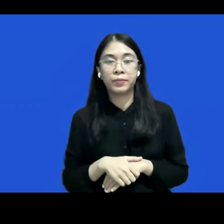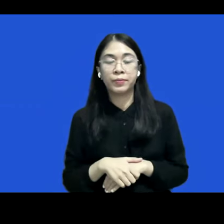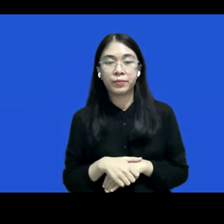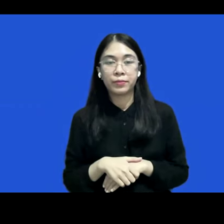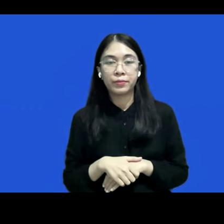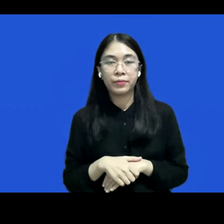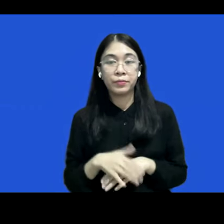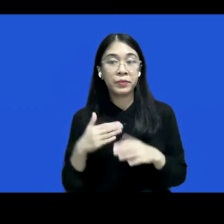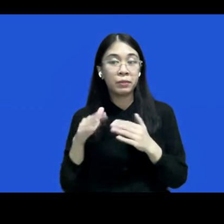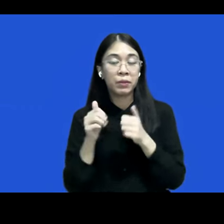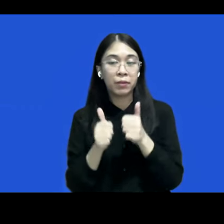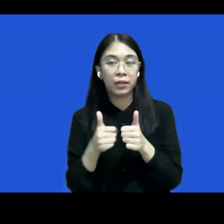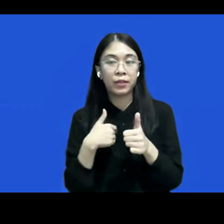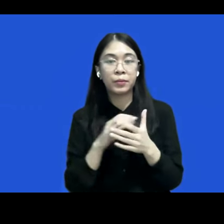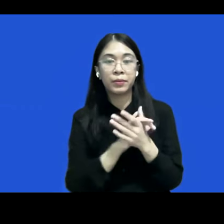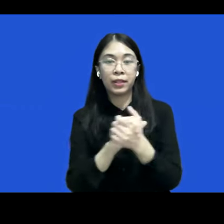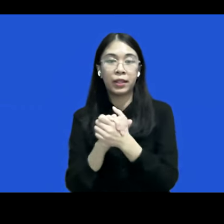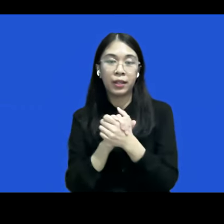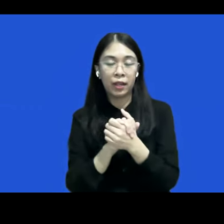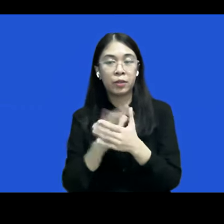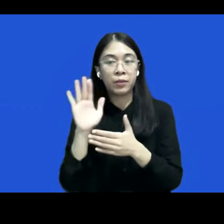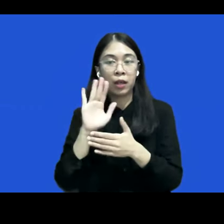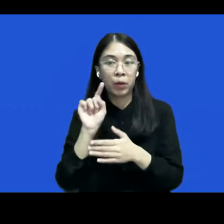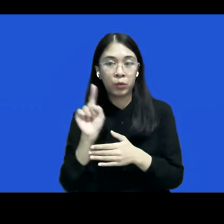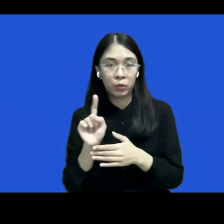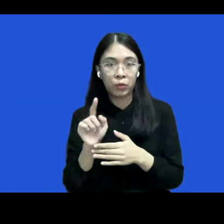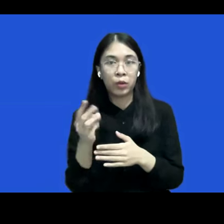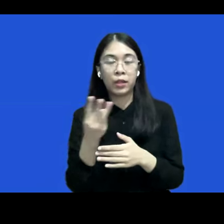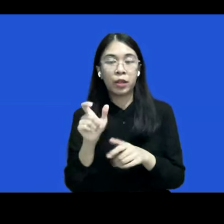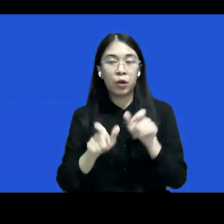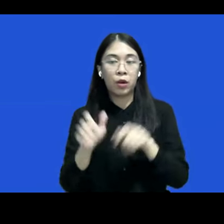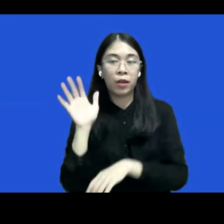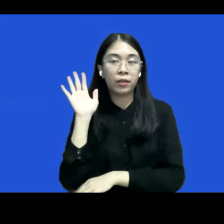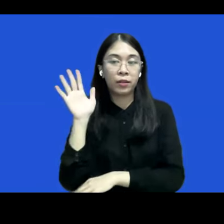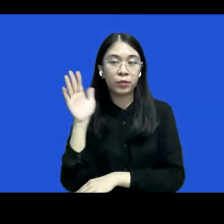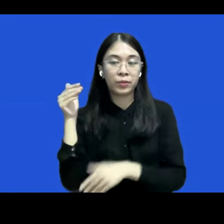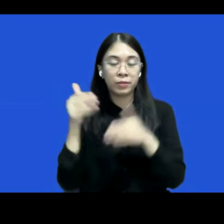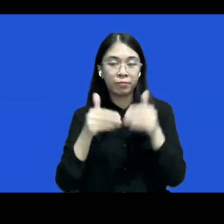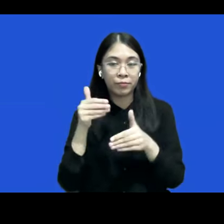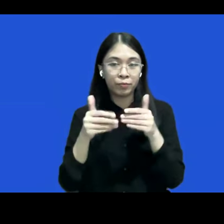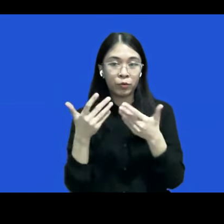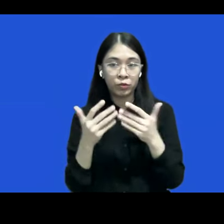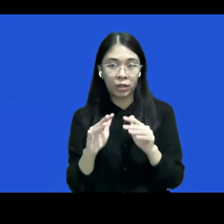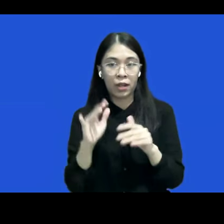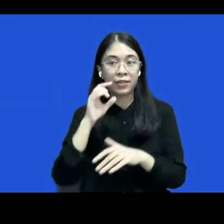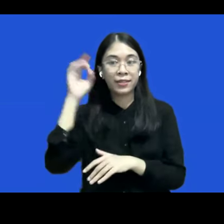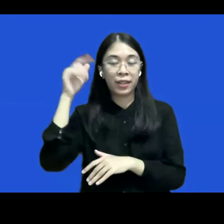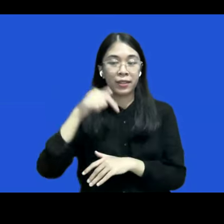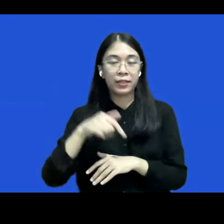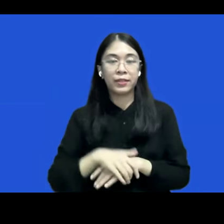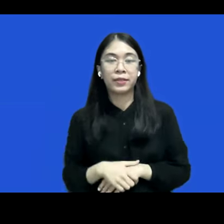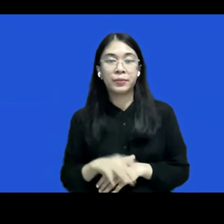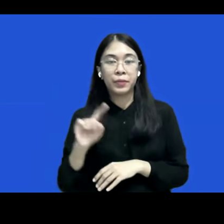alangkah baiknya apabila saya memperkenalkan dan menyapa terlebih dahulu ketiga narasumber yang sudah hadir di tengah-tengah kita pada siang hari ini.